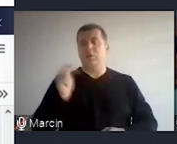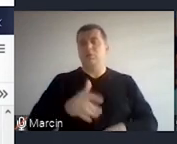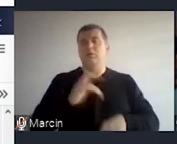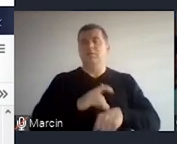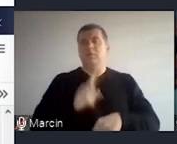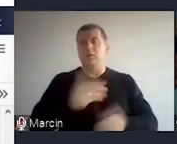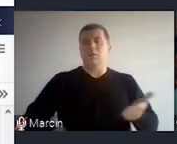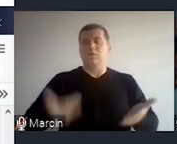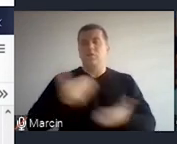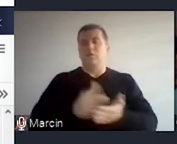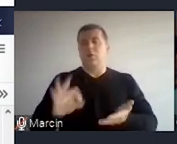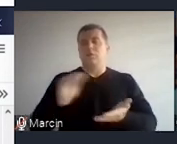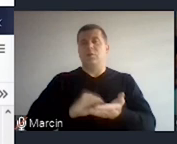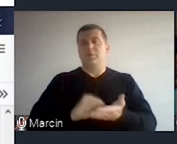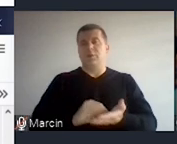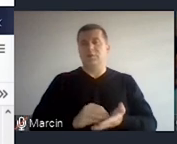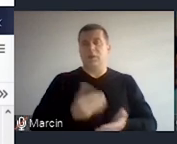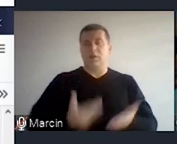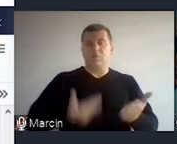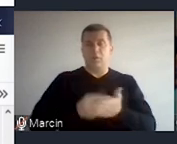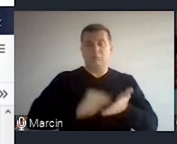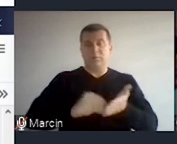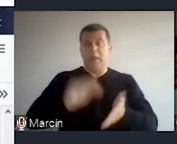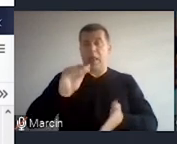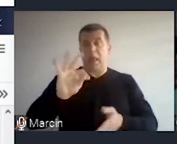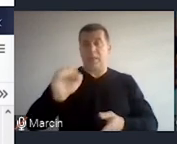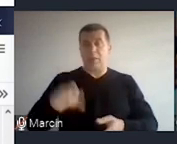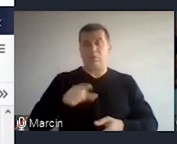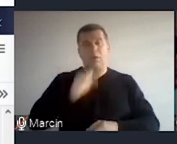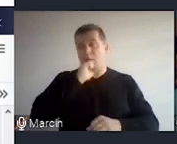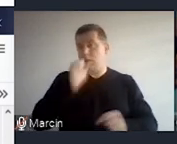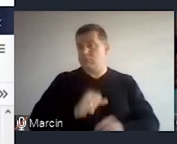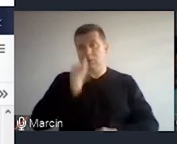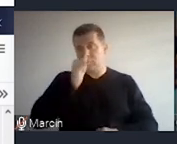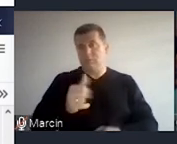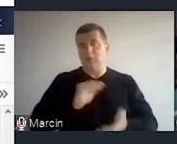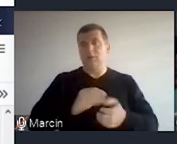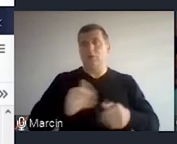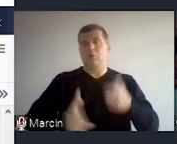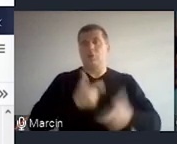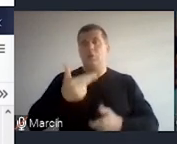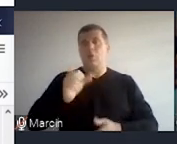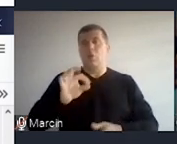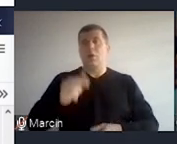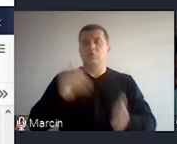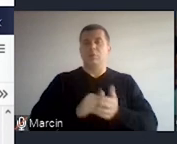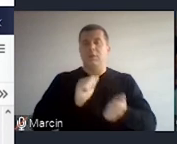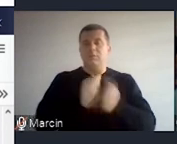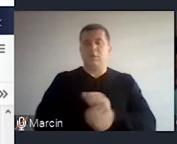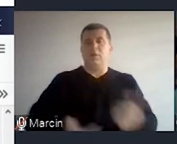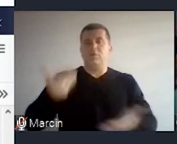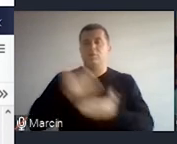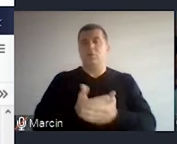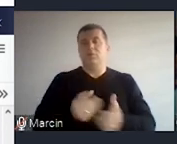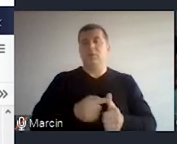wynikać z wniosku o dofinansowanie. Czyli jak we wniosku jest etat, to absolutnie nie można wystawiać noty. Trzeba zmienić wniosek. Powinno